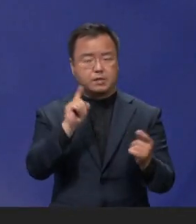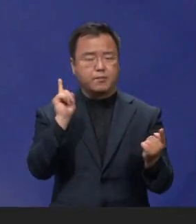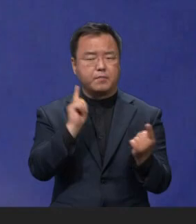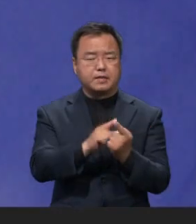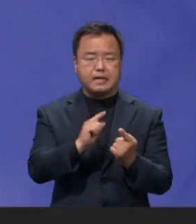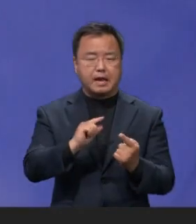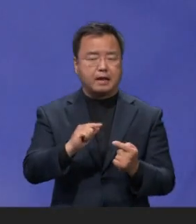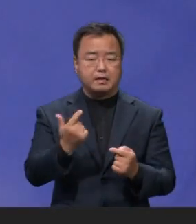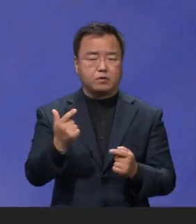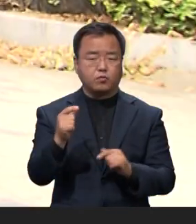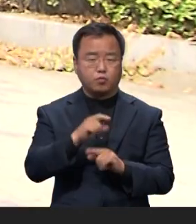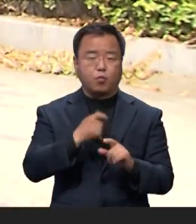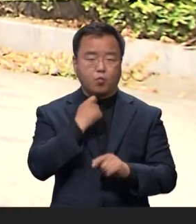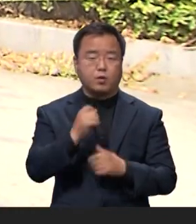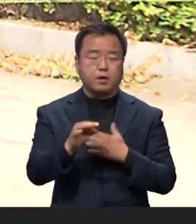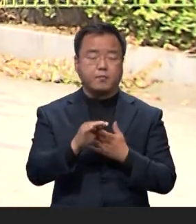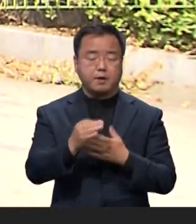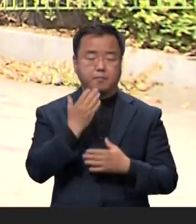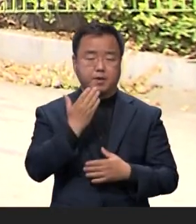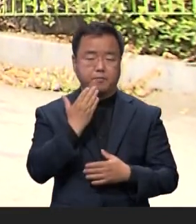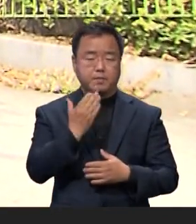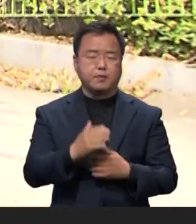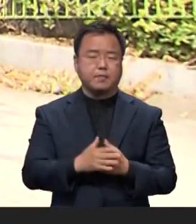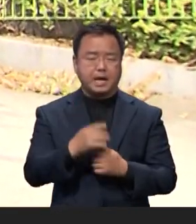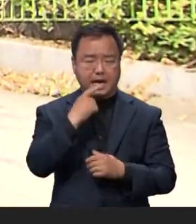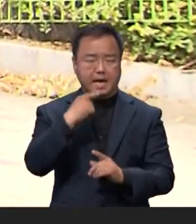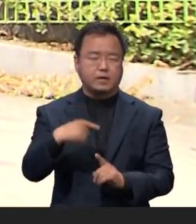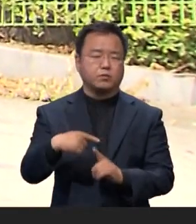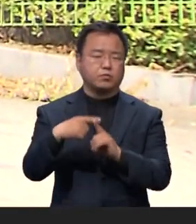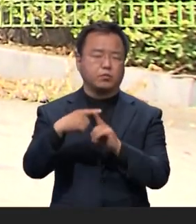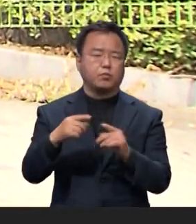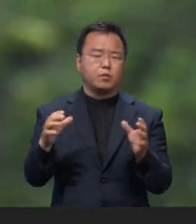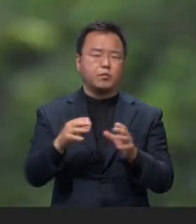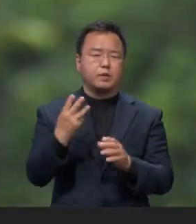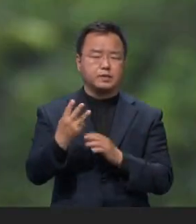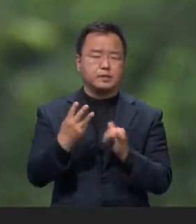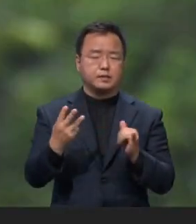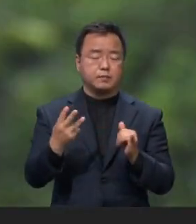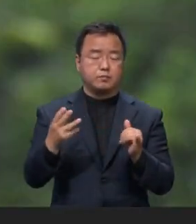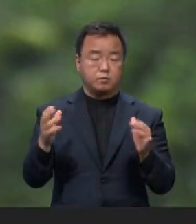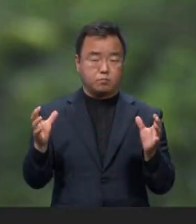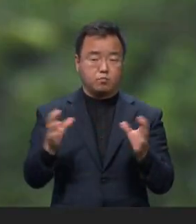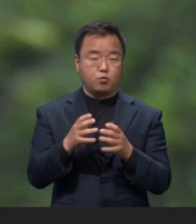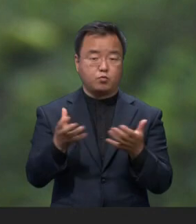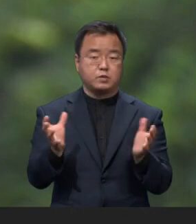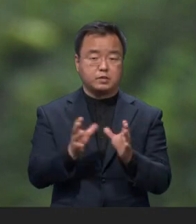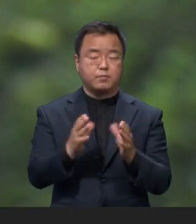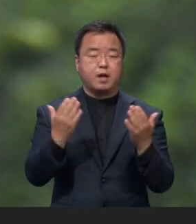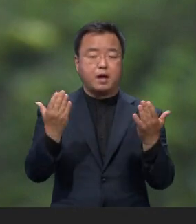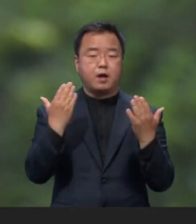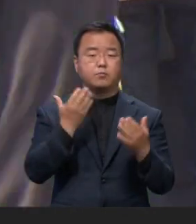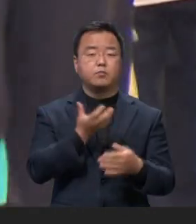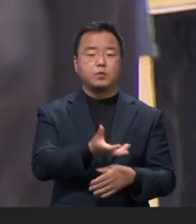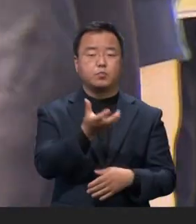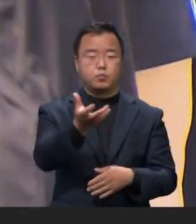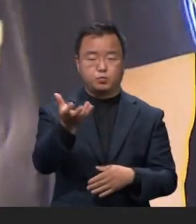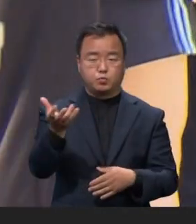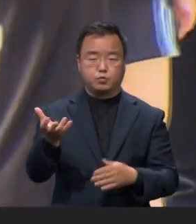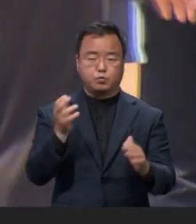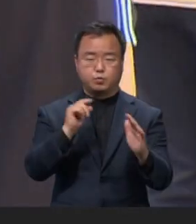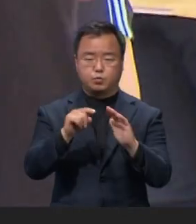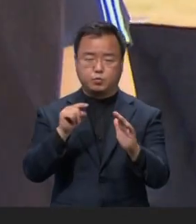받을 수 있습니다 간호사 등 전문가 3명으로 구성된 검체 채취 팀이 관내 학교 들며 희망자에 한해